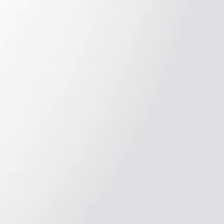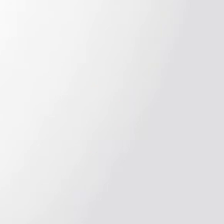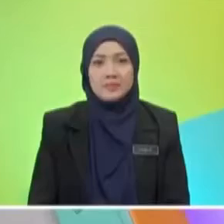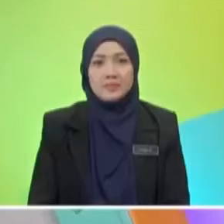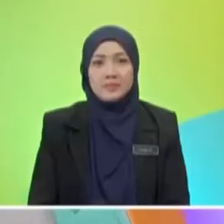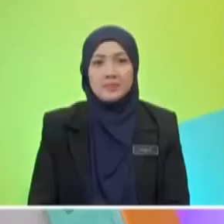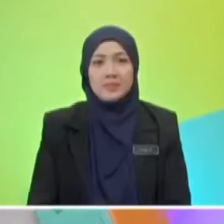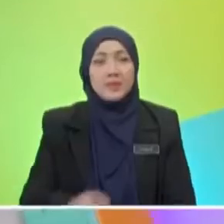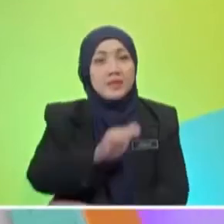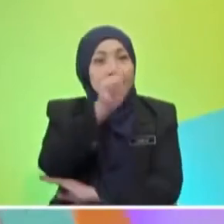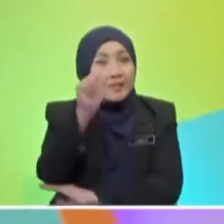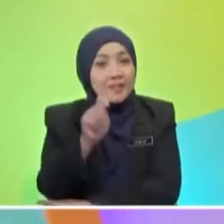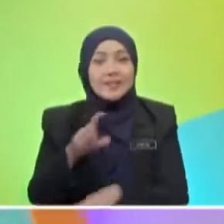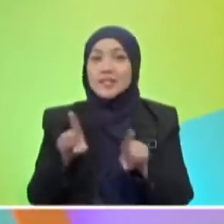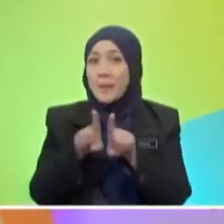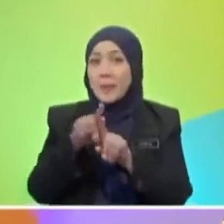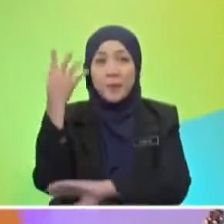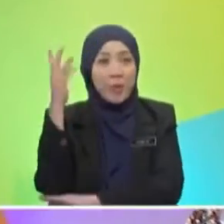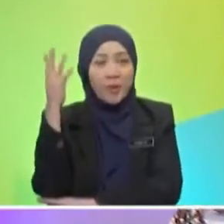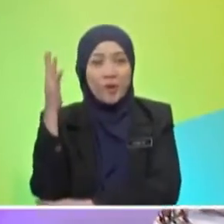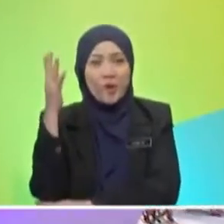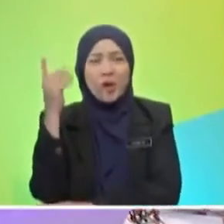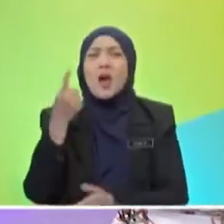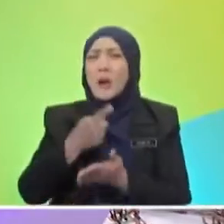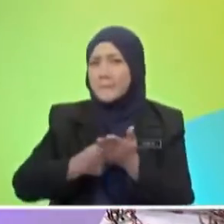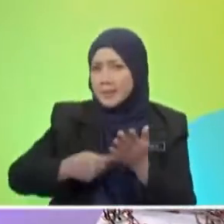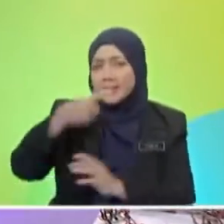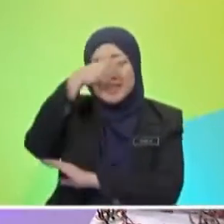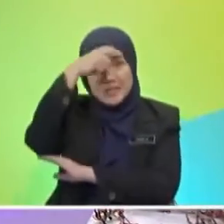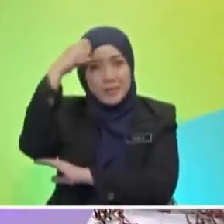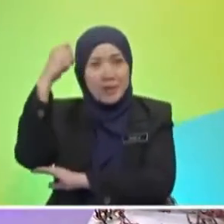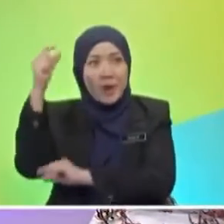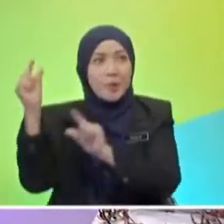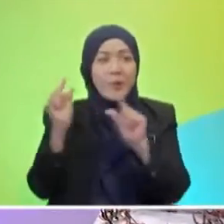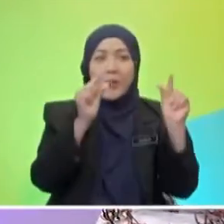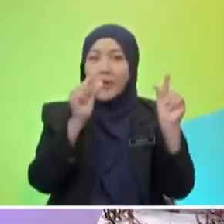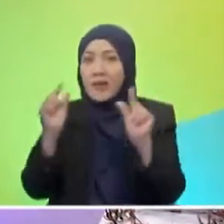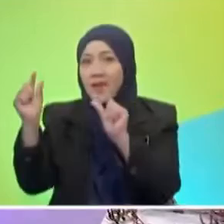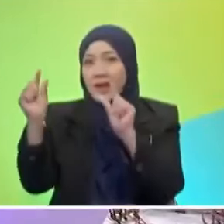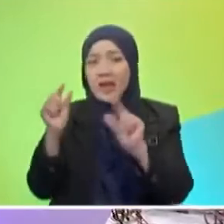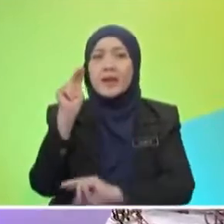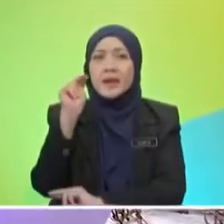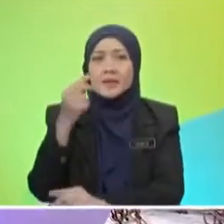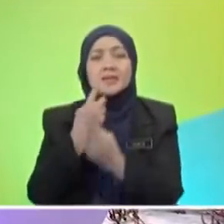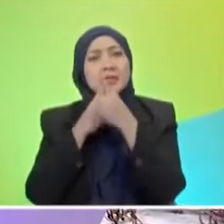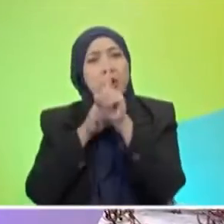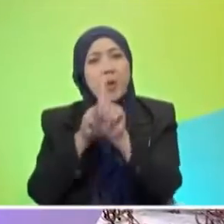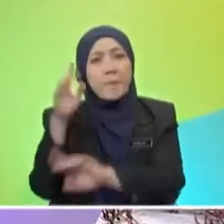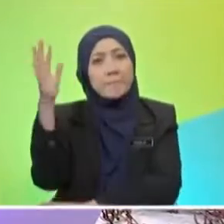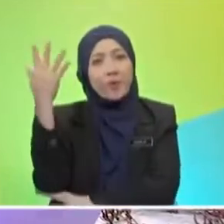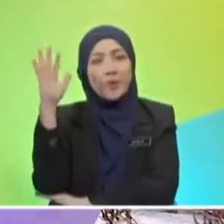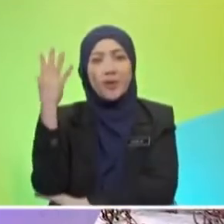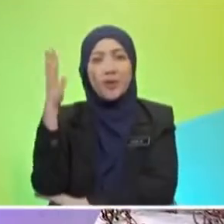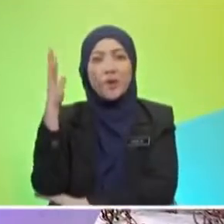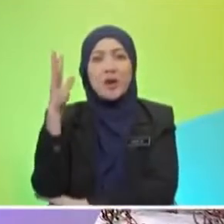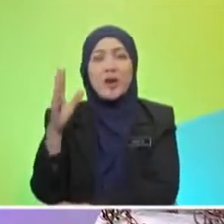KPN. Tanya sama Poco, apa sebab goyang? Nanti jawab